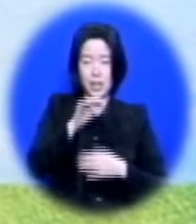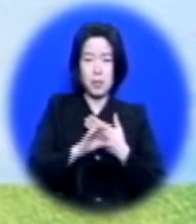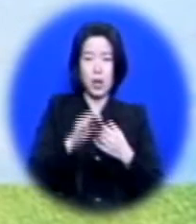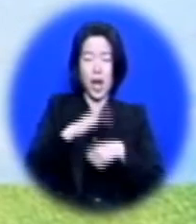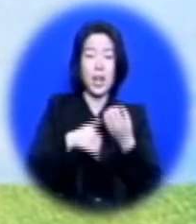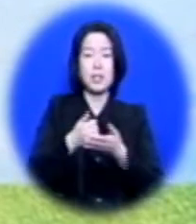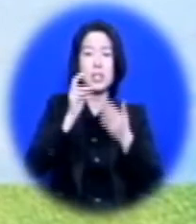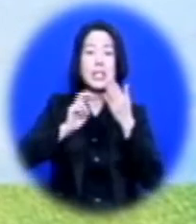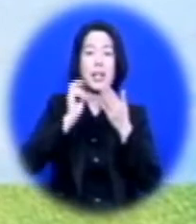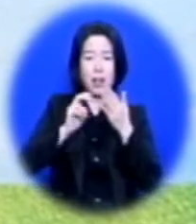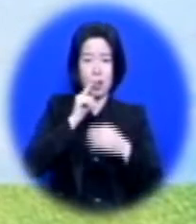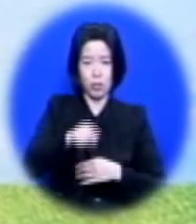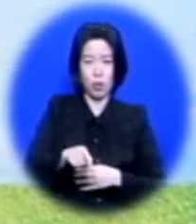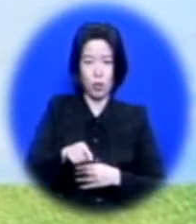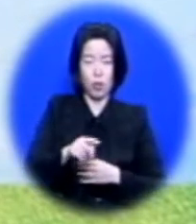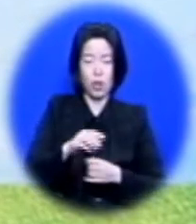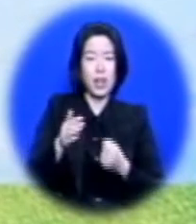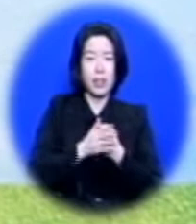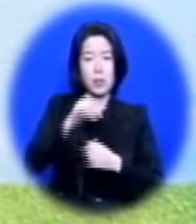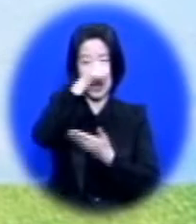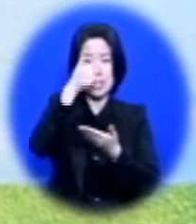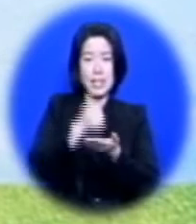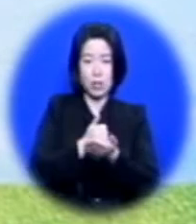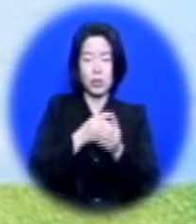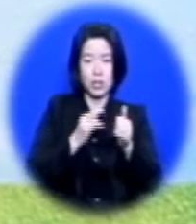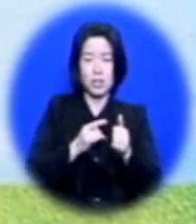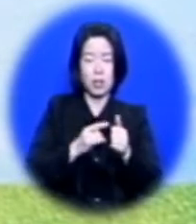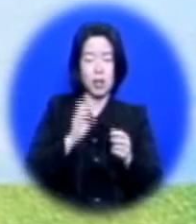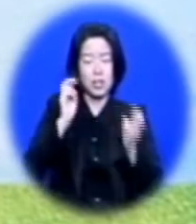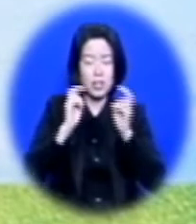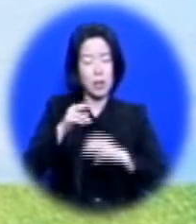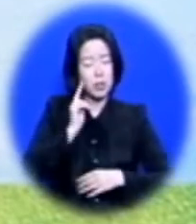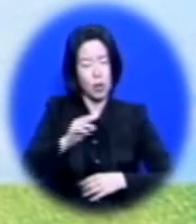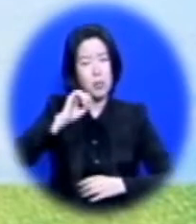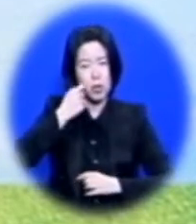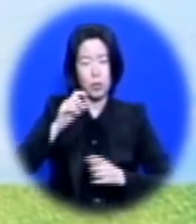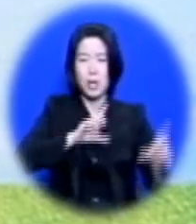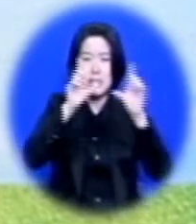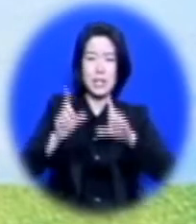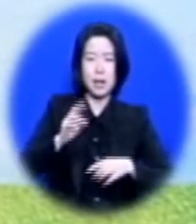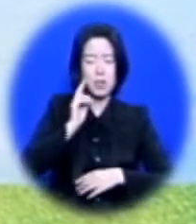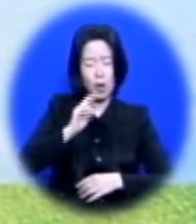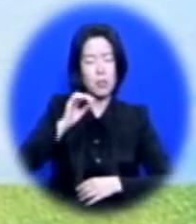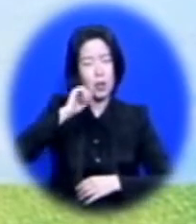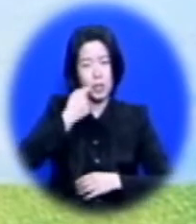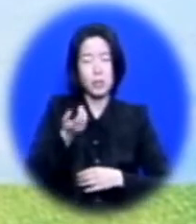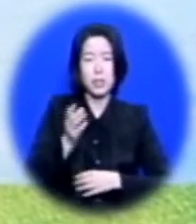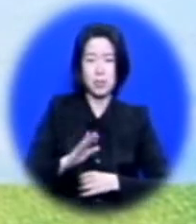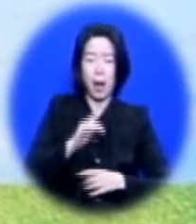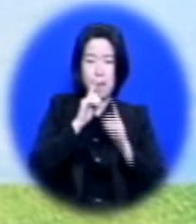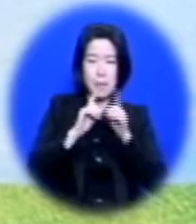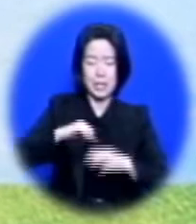찬양하는 거구나 그래서 장로님께서 사업이 너무 어렵고 삶이 너무 힘들지만 말씀에 순종해서